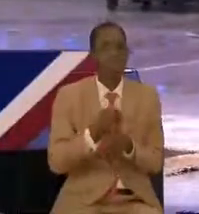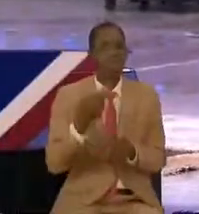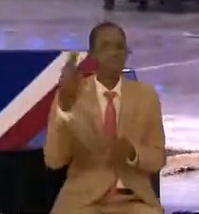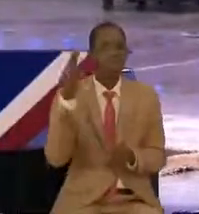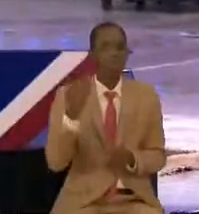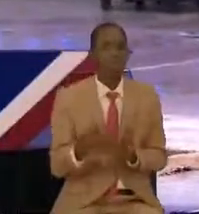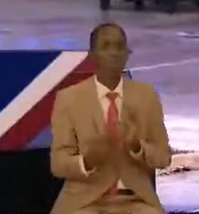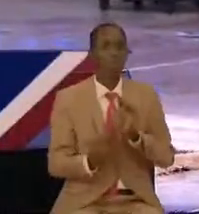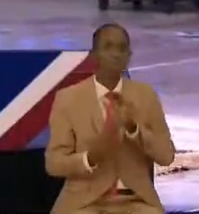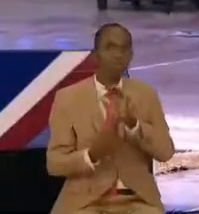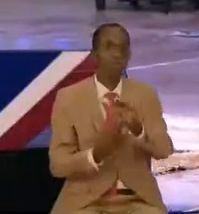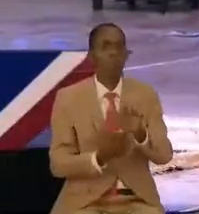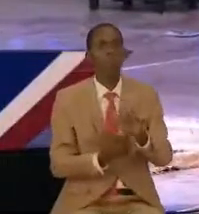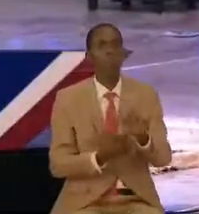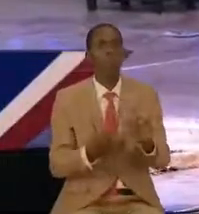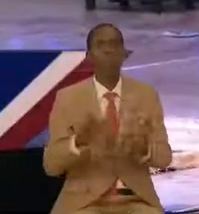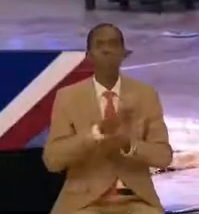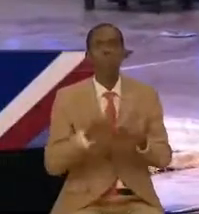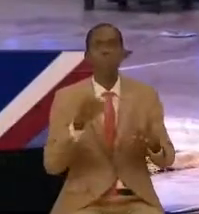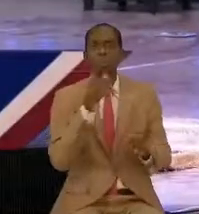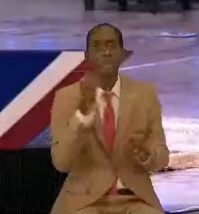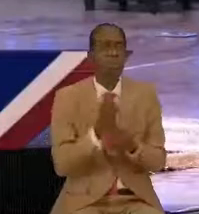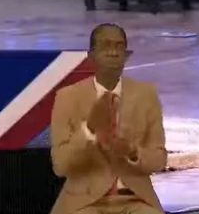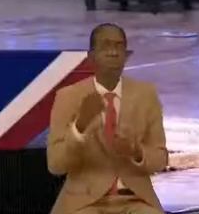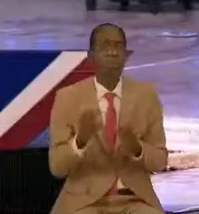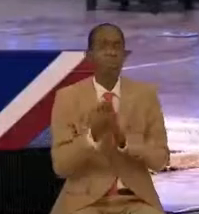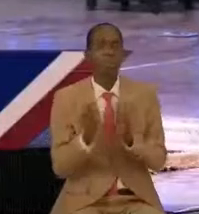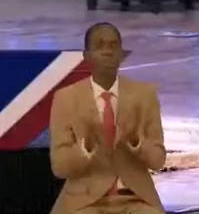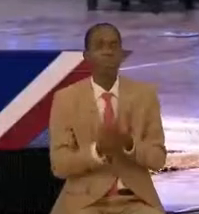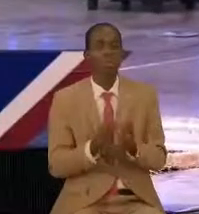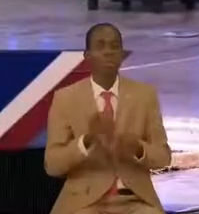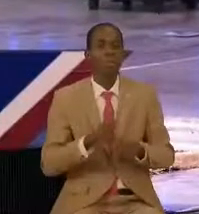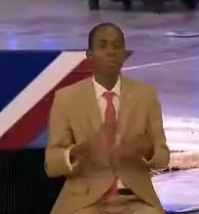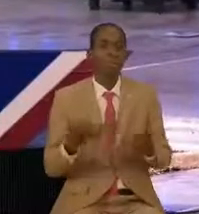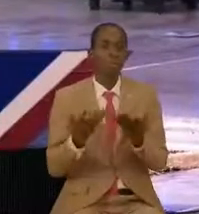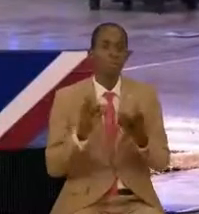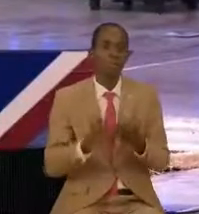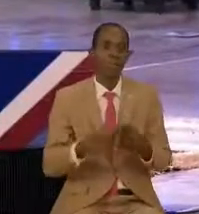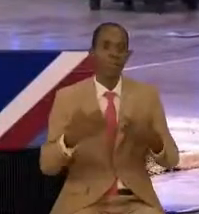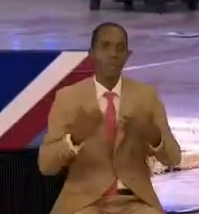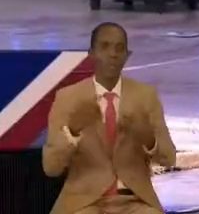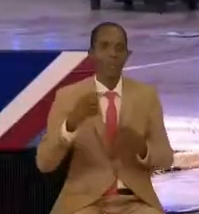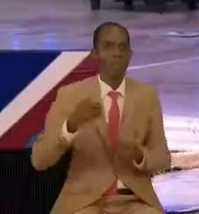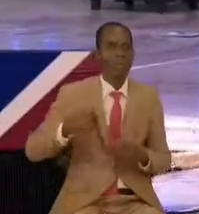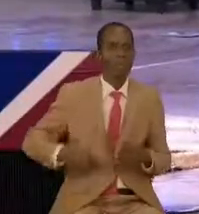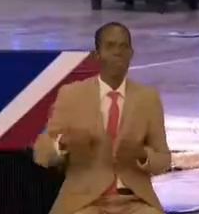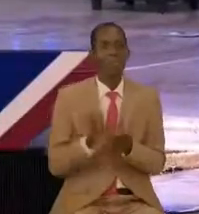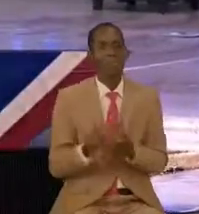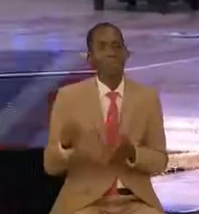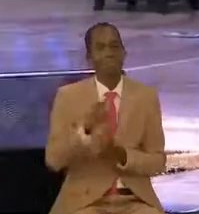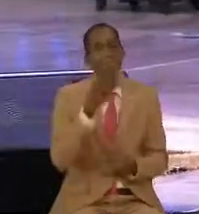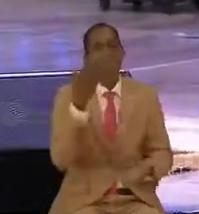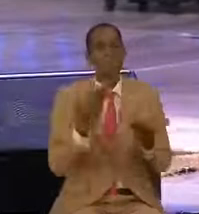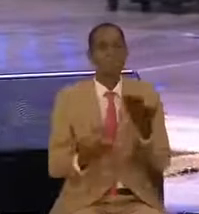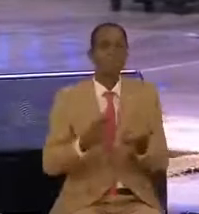gens qui soulignent la circoncision n'observent pas la loi, mais ils veulent que vous soyez circoncis